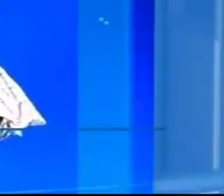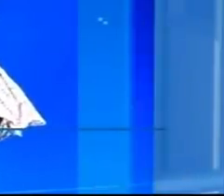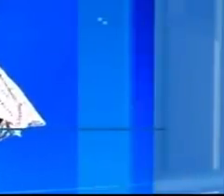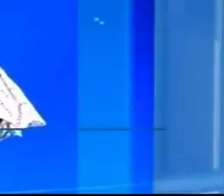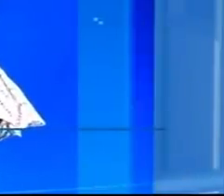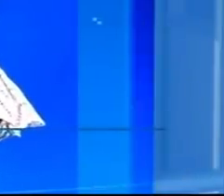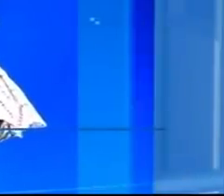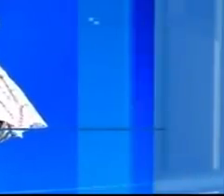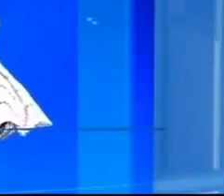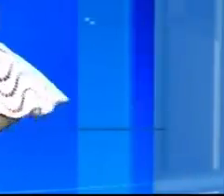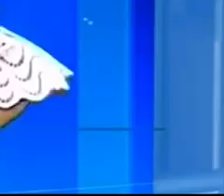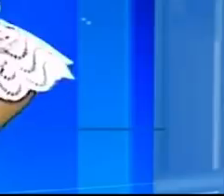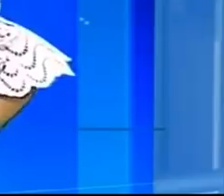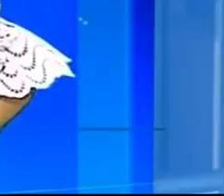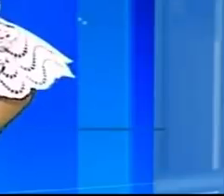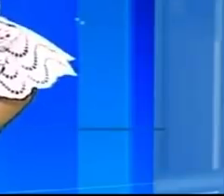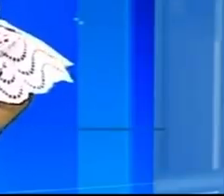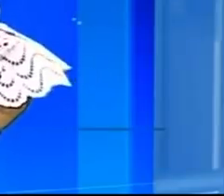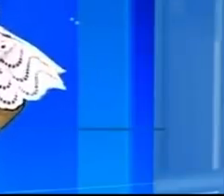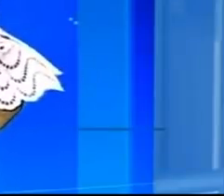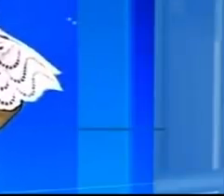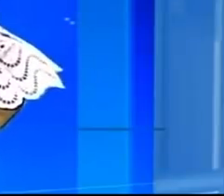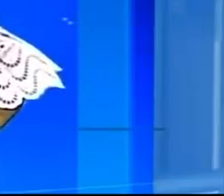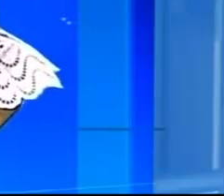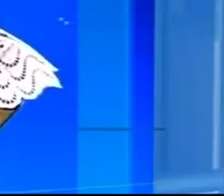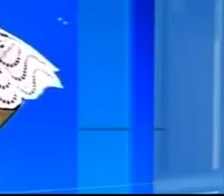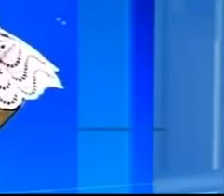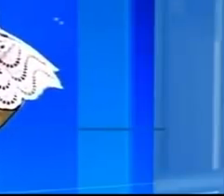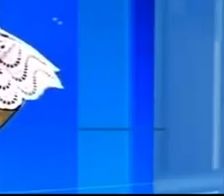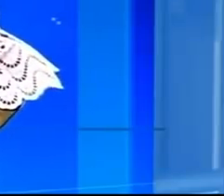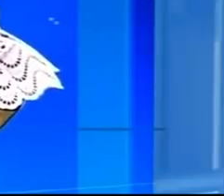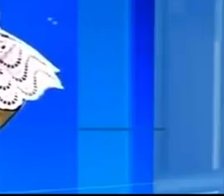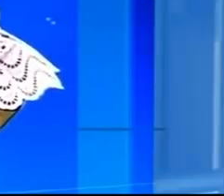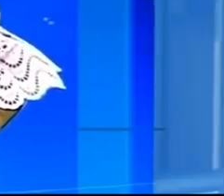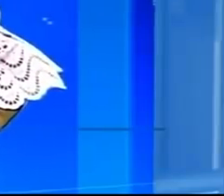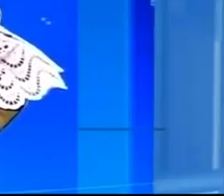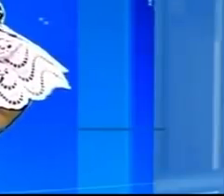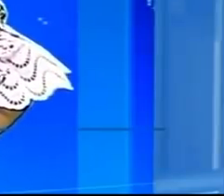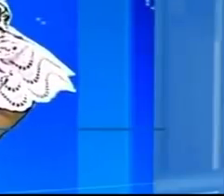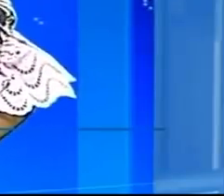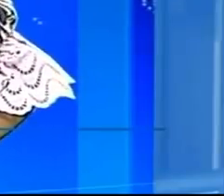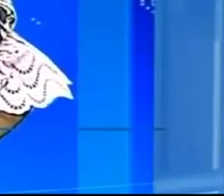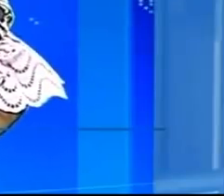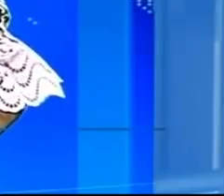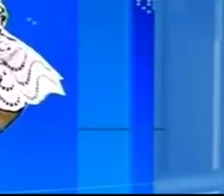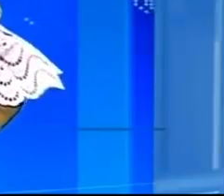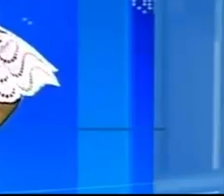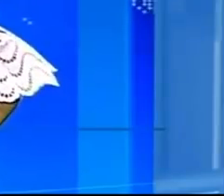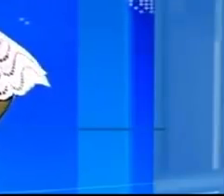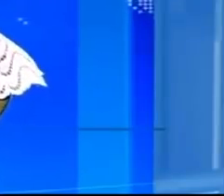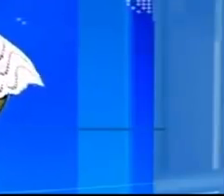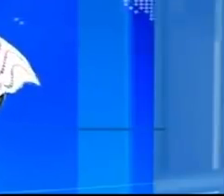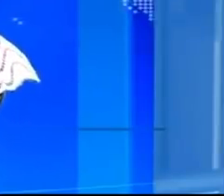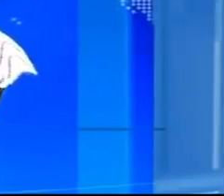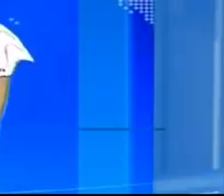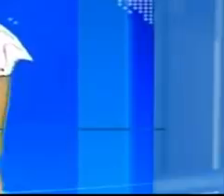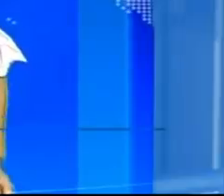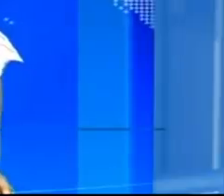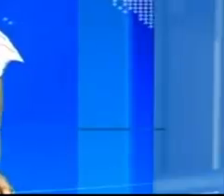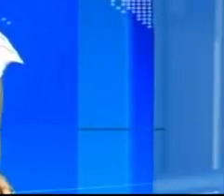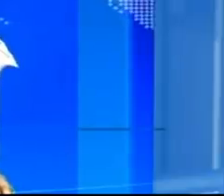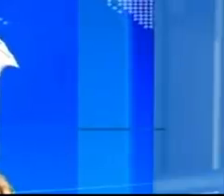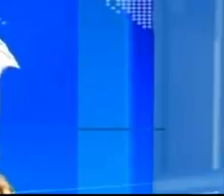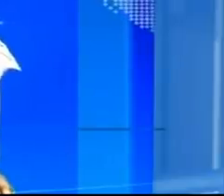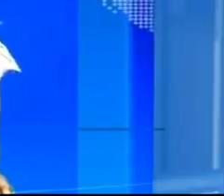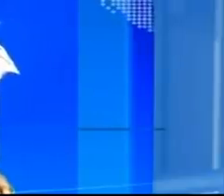vous informer. Mesdames et messieurs, bonsoir et merci de votre fidélité à cette grande édition d'informations sur la chaîne nationale.